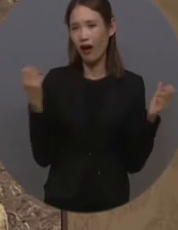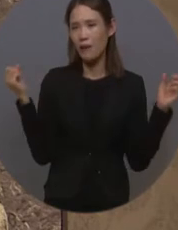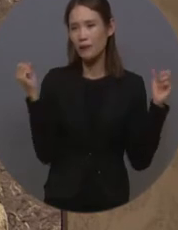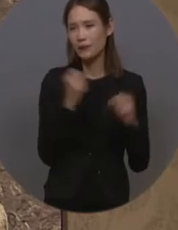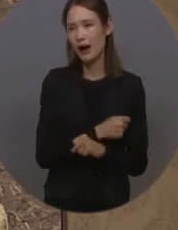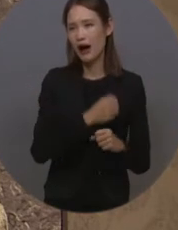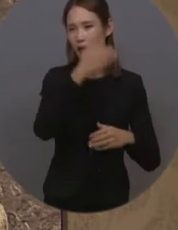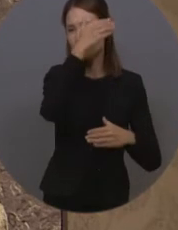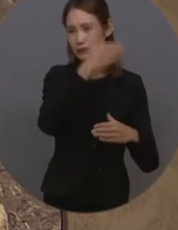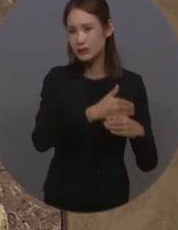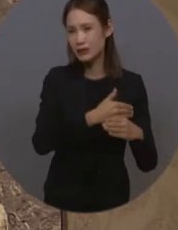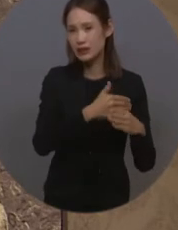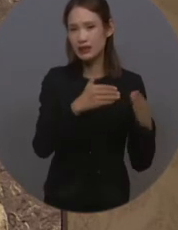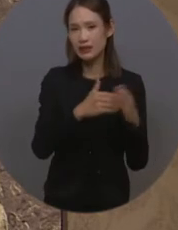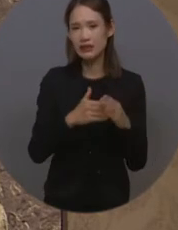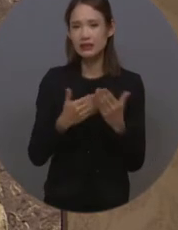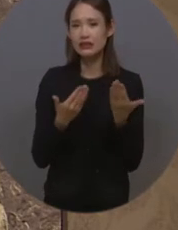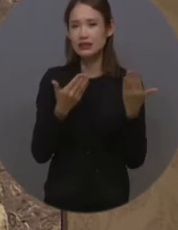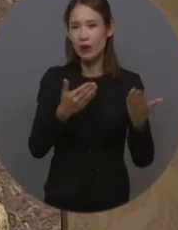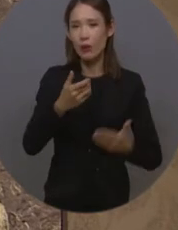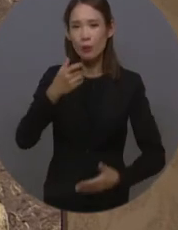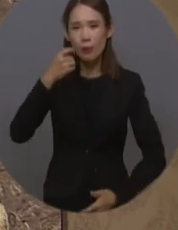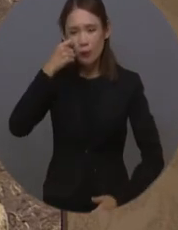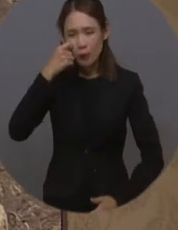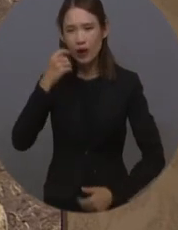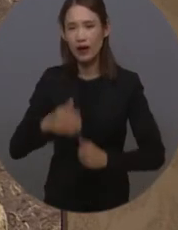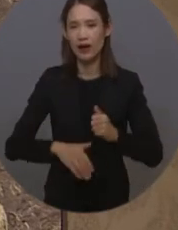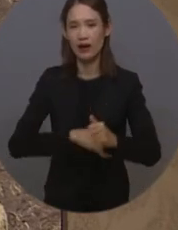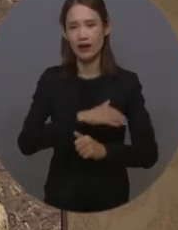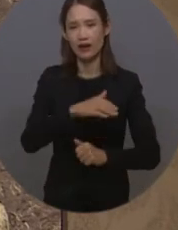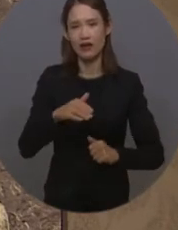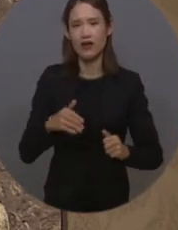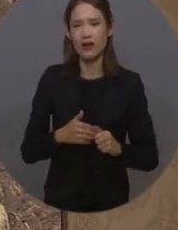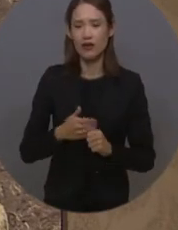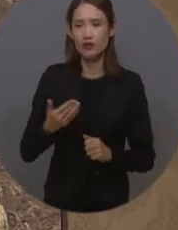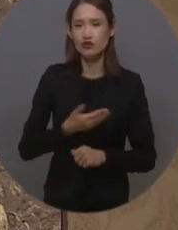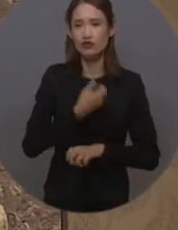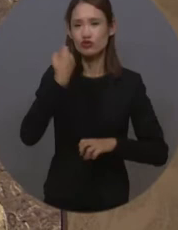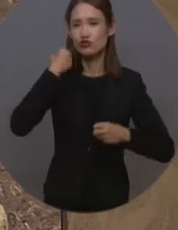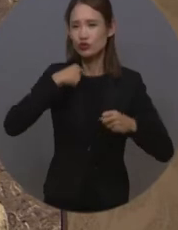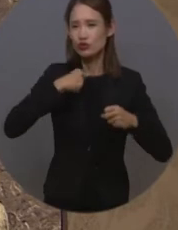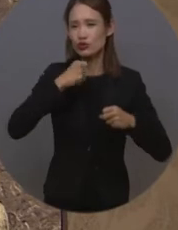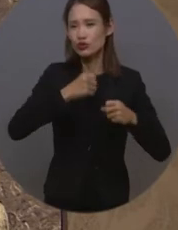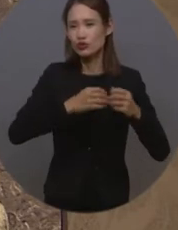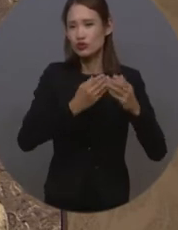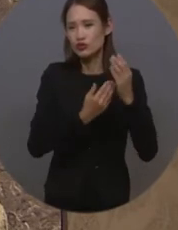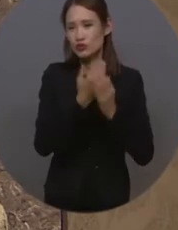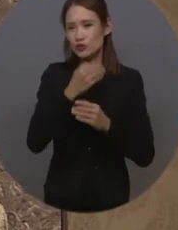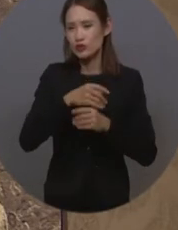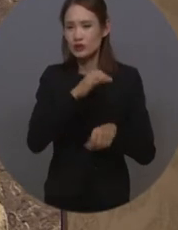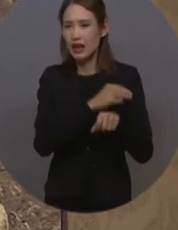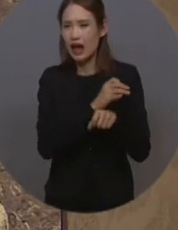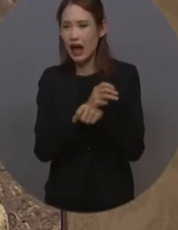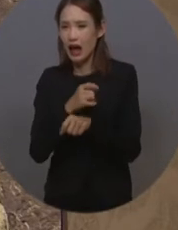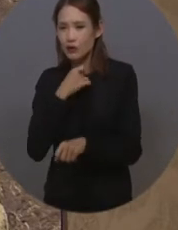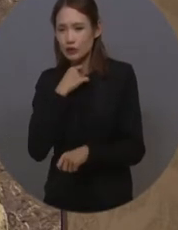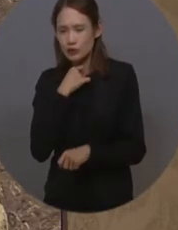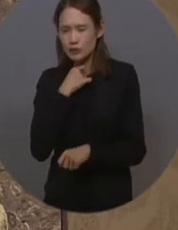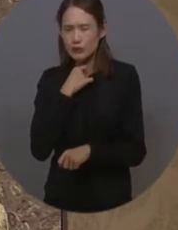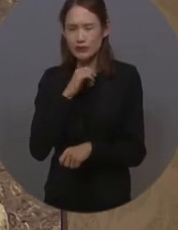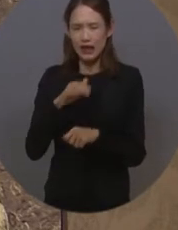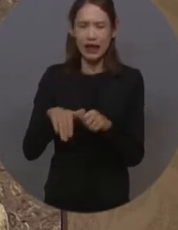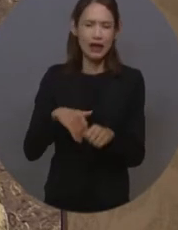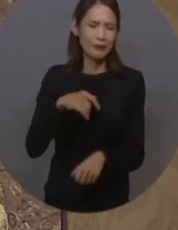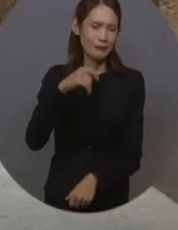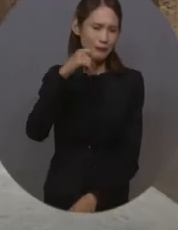지금은 우리가 아무것도 드릴 수 없는 상태다. 그래서 여러분들이 구두를 사고 싶어도 살 수 없는 지경에